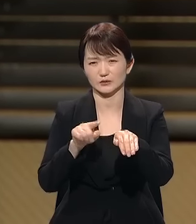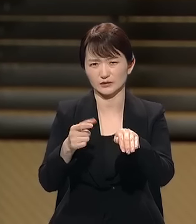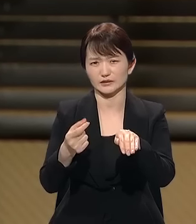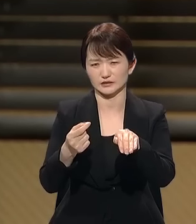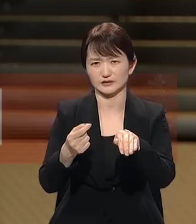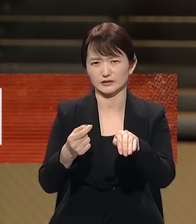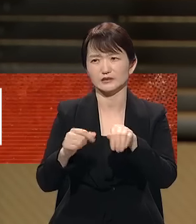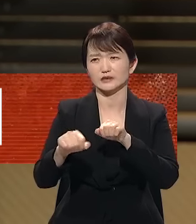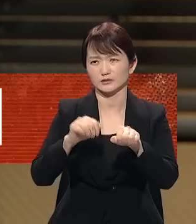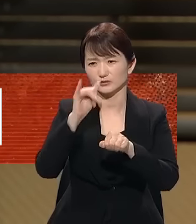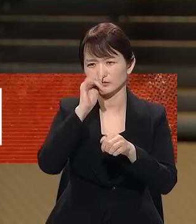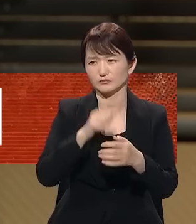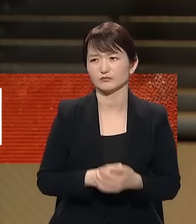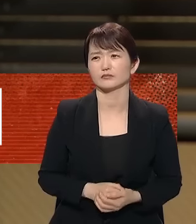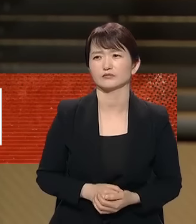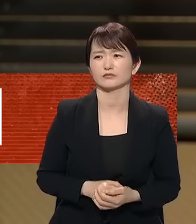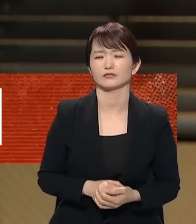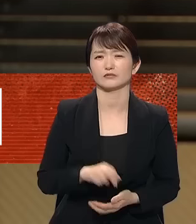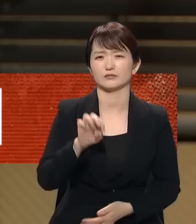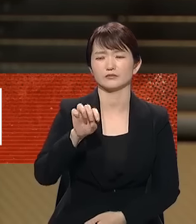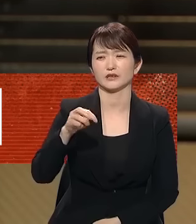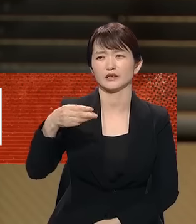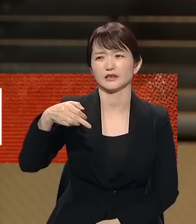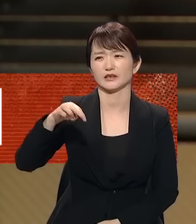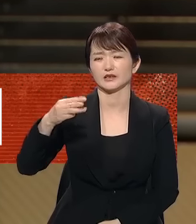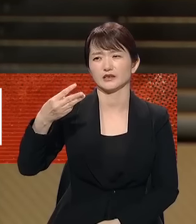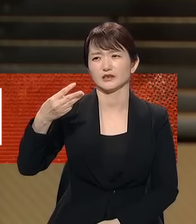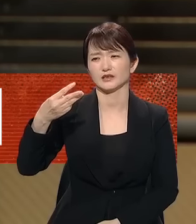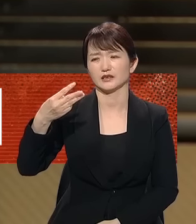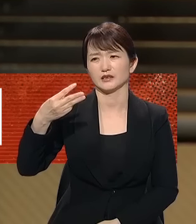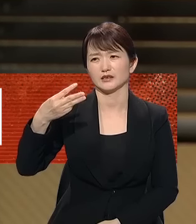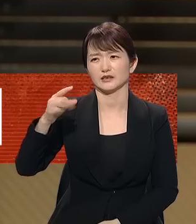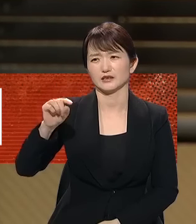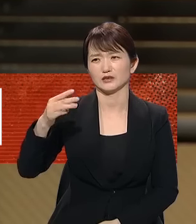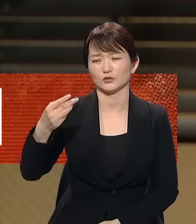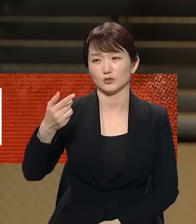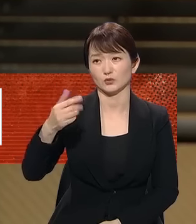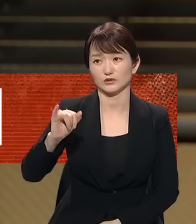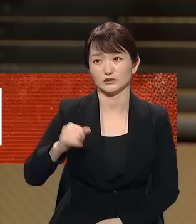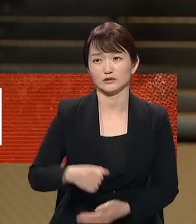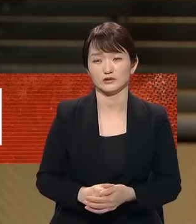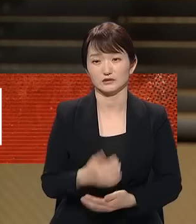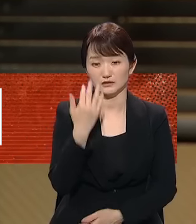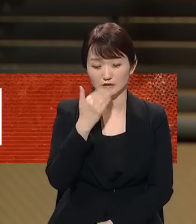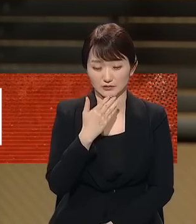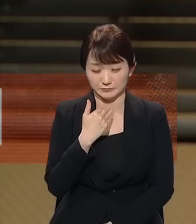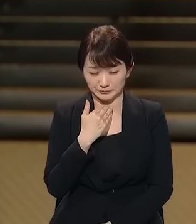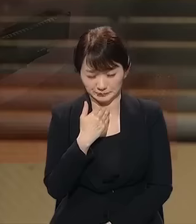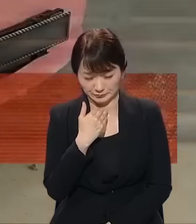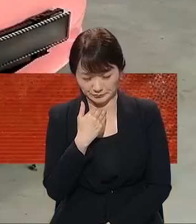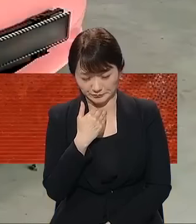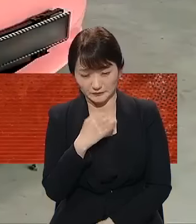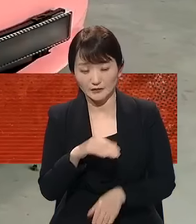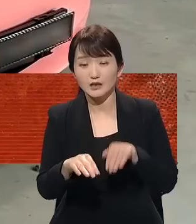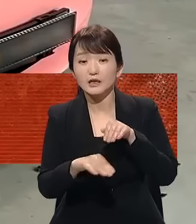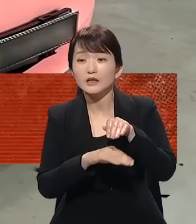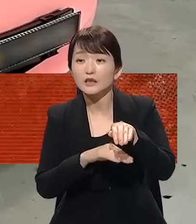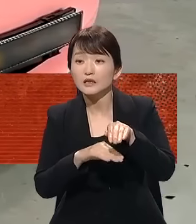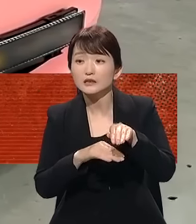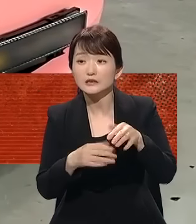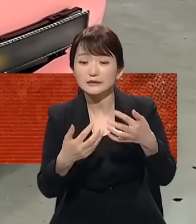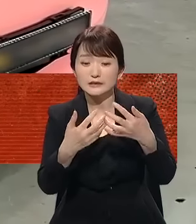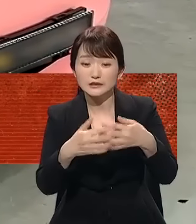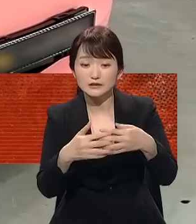그게 그러니까 뭐예요? 이게 좀 말하기도 민망하지만 성 도착증의 한 종류인데, 자동차나 기계 같은 거 성욕을 느끼는. 아, 어쩜 좋아. 거기 성적